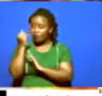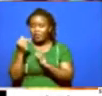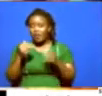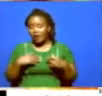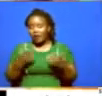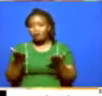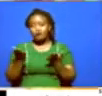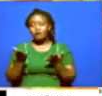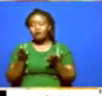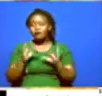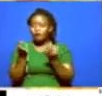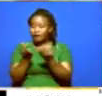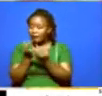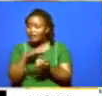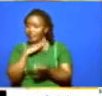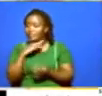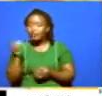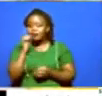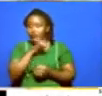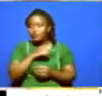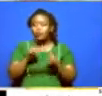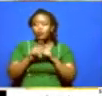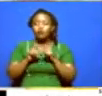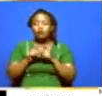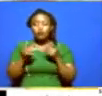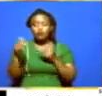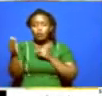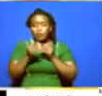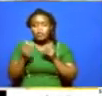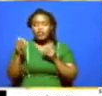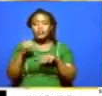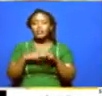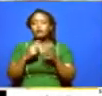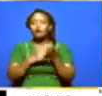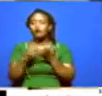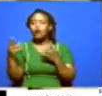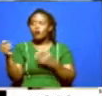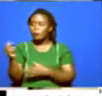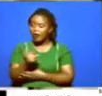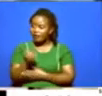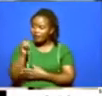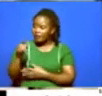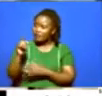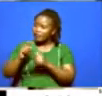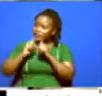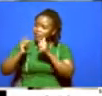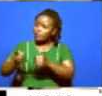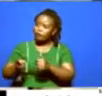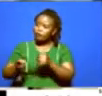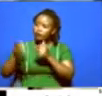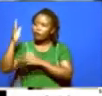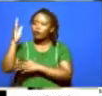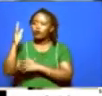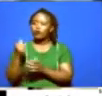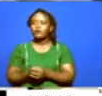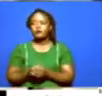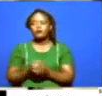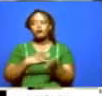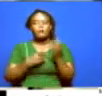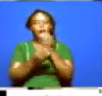kwamba ni wakati tunakaribia kuingia katika mwezi mtukufu wa Ramadhani. Hii ni zawadi kutoka kwa Mwenyezi Mungu. Rafiki wangu wa dhati na rafiki wa